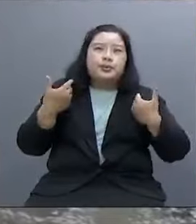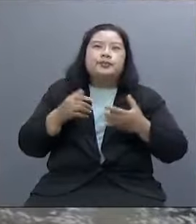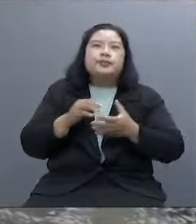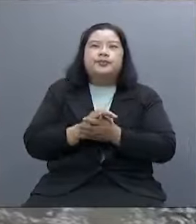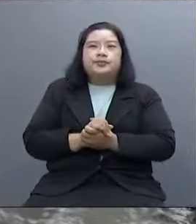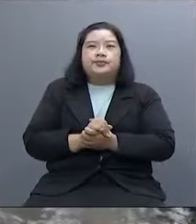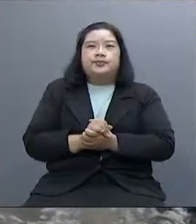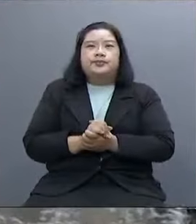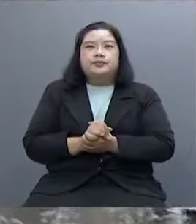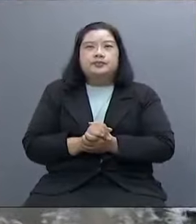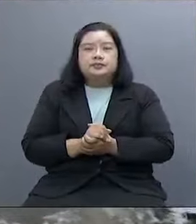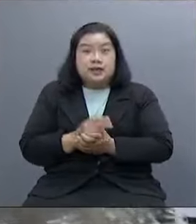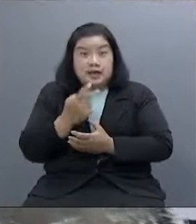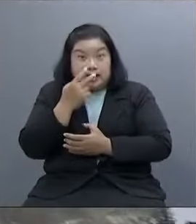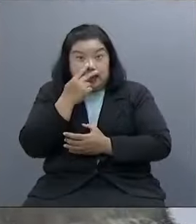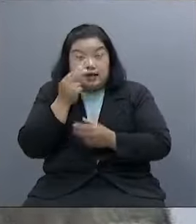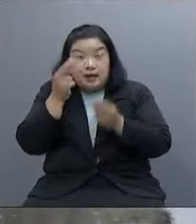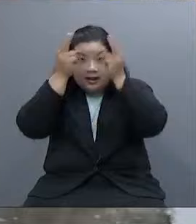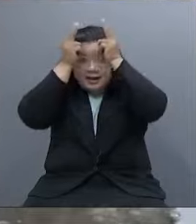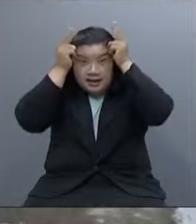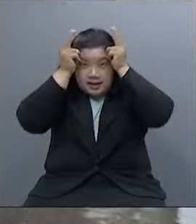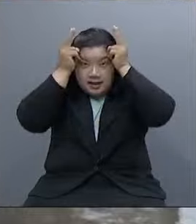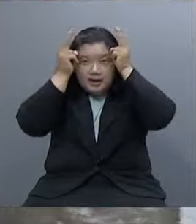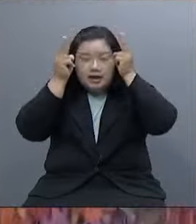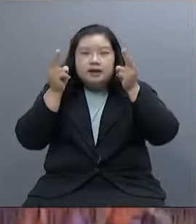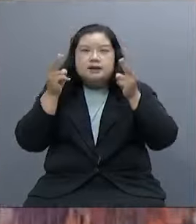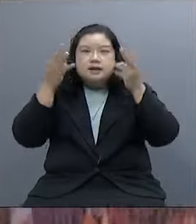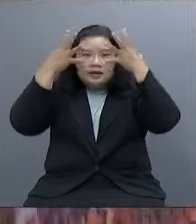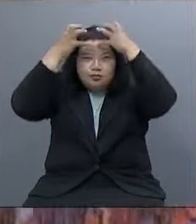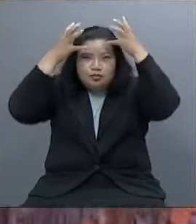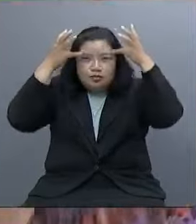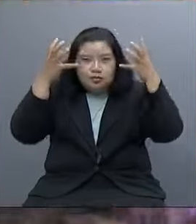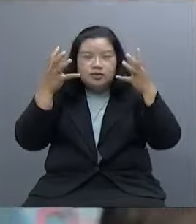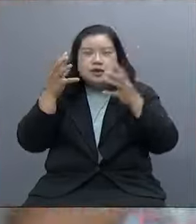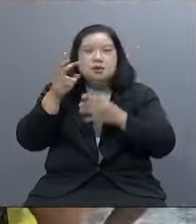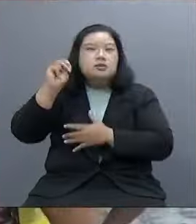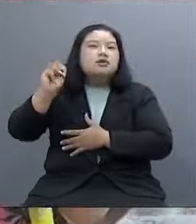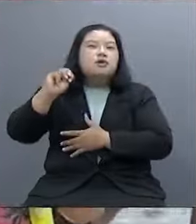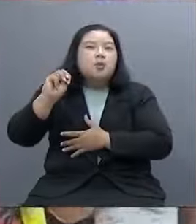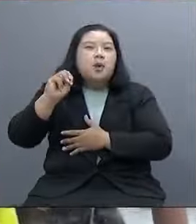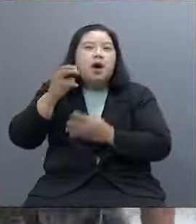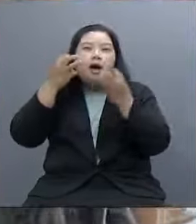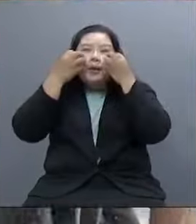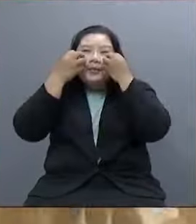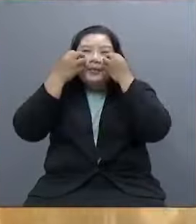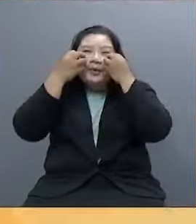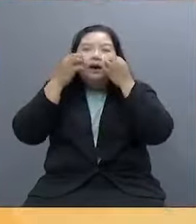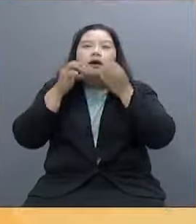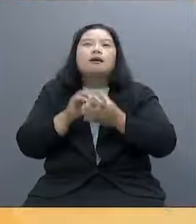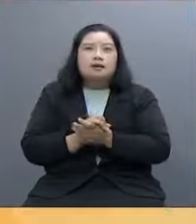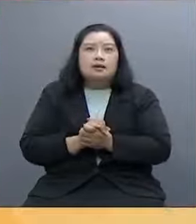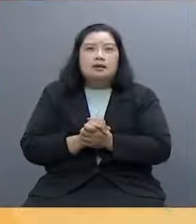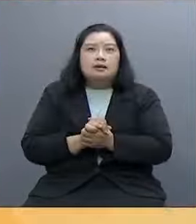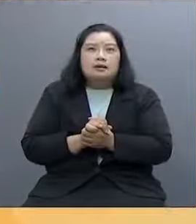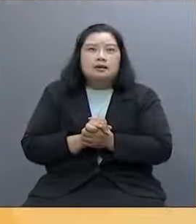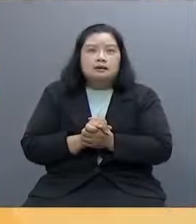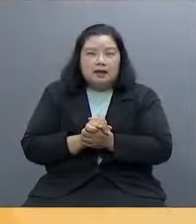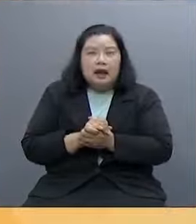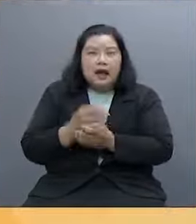พ ู่ดำดงค่ะ อ๋อดำดงอ๋อนี่ไงดำดงที่พี่ชมพู่ชอบบอก ใช่เนี่ยขอทีมงานแต่งทีมงานไม่ให้แต่งบอกว่าเหมือนอยู่แล้วเลยไม่ให้แต่